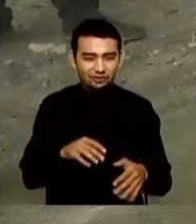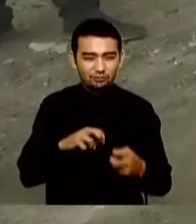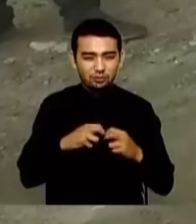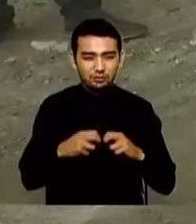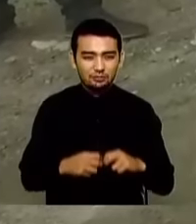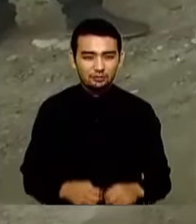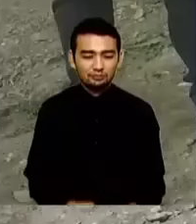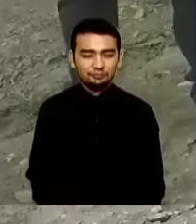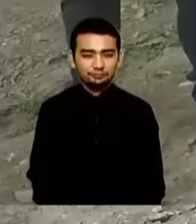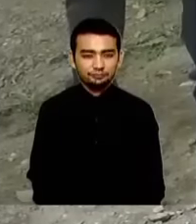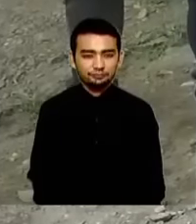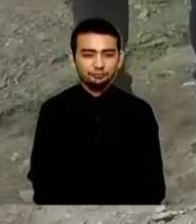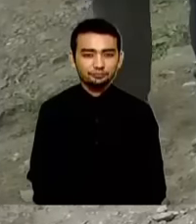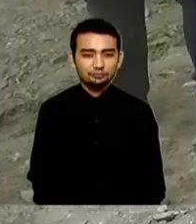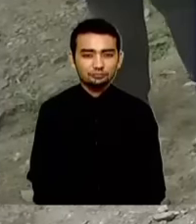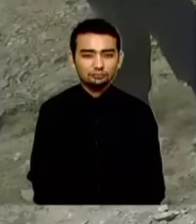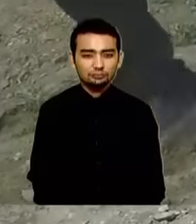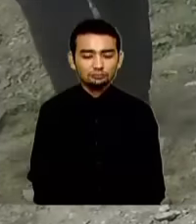проблемы?